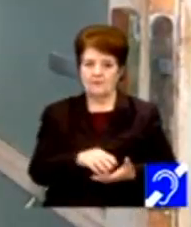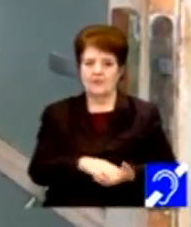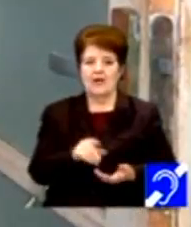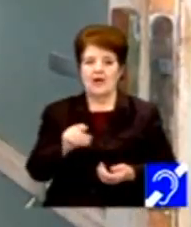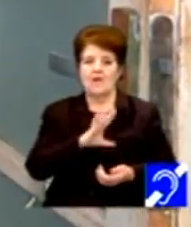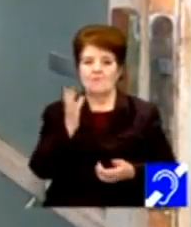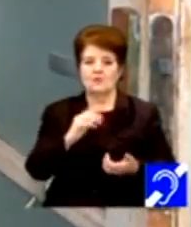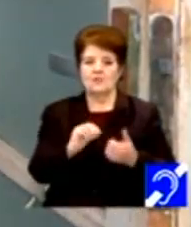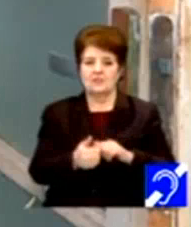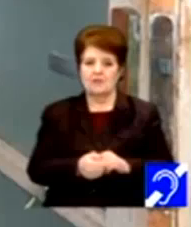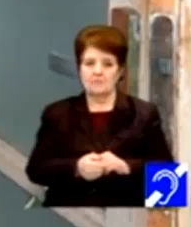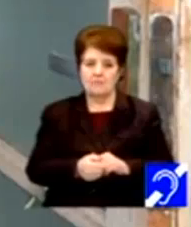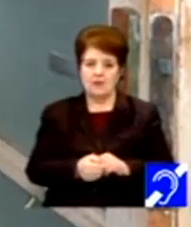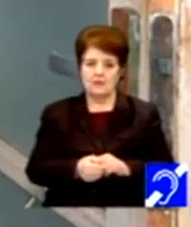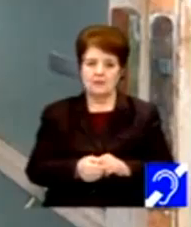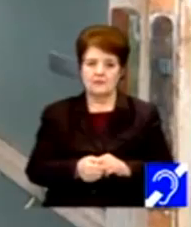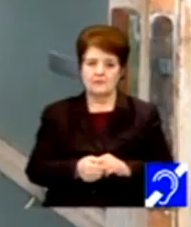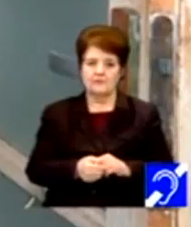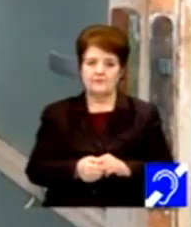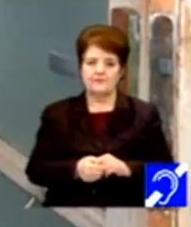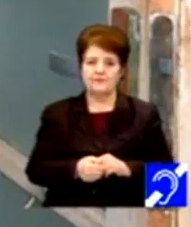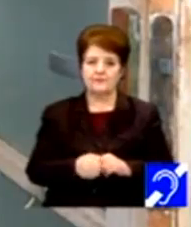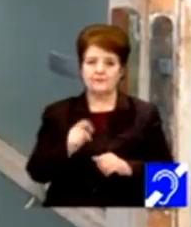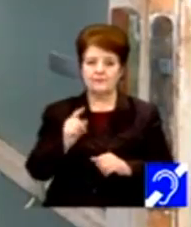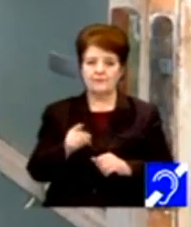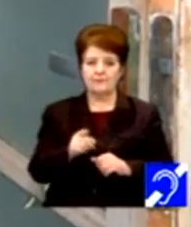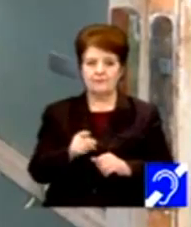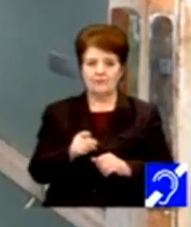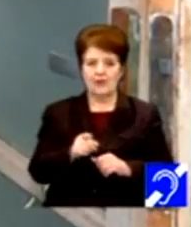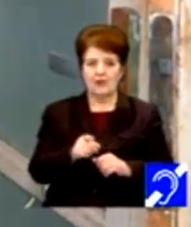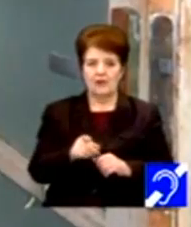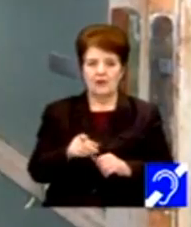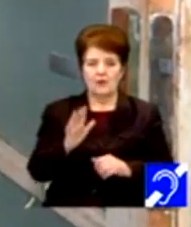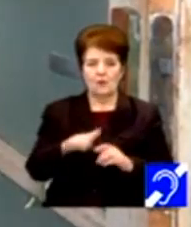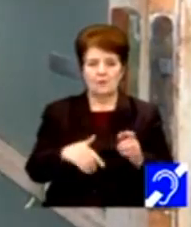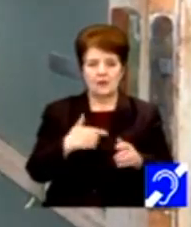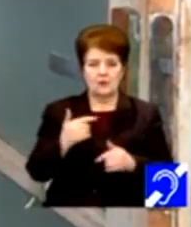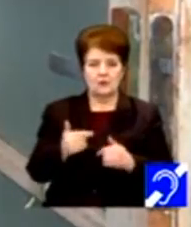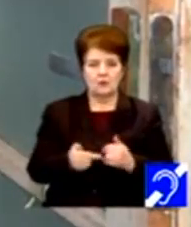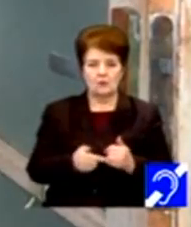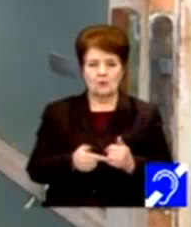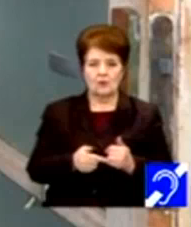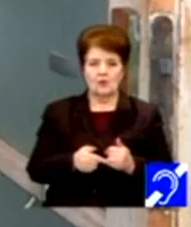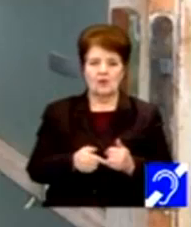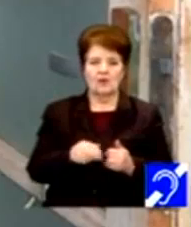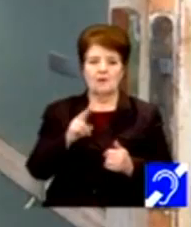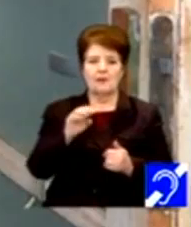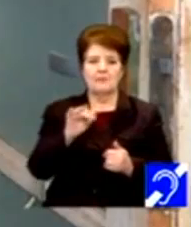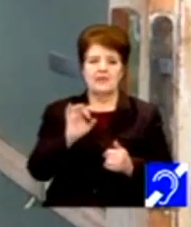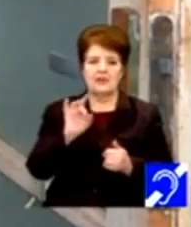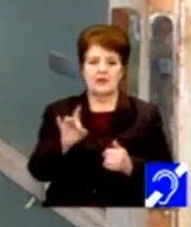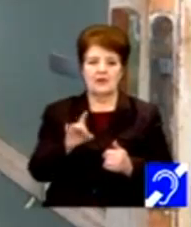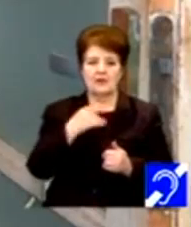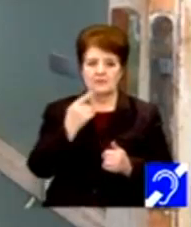fost schimbat premierul Ponta, a pierdut alegerile. Următorul premier al României a spus